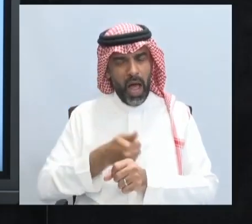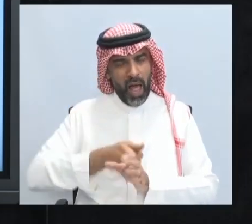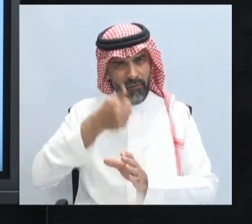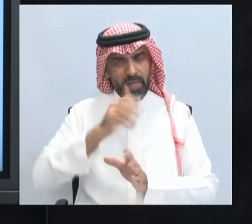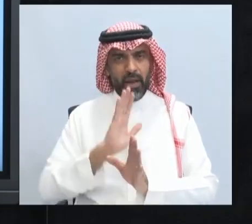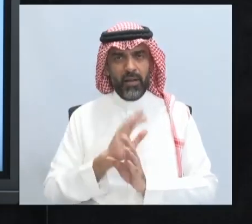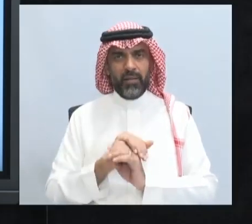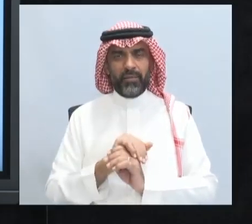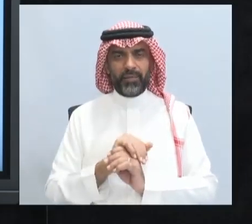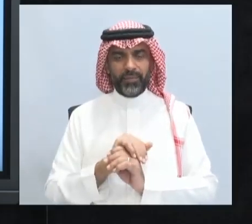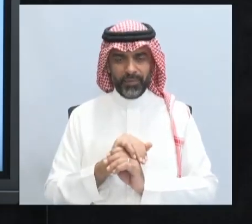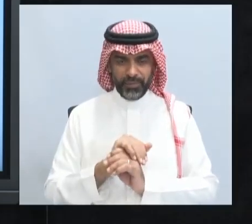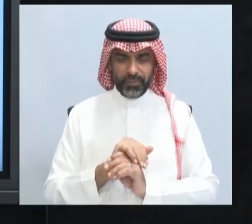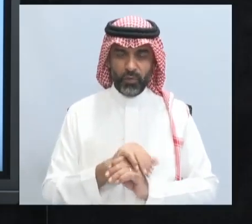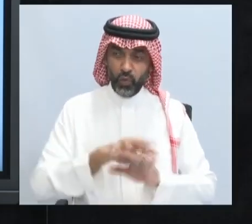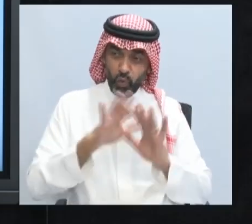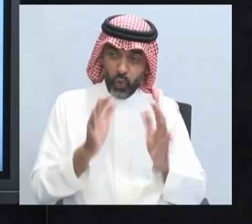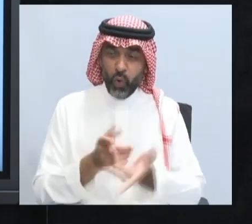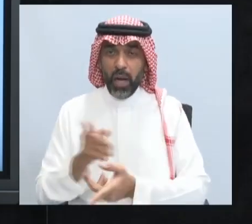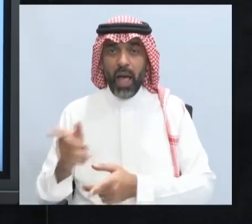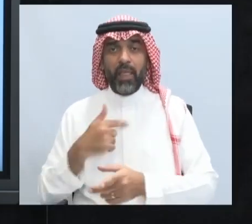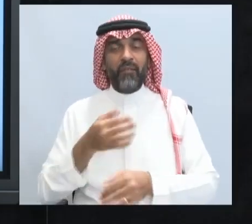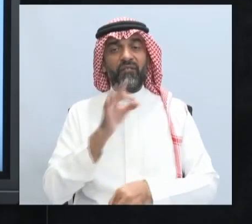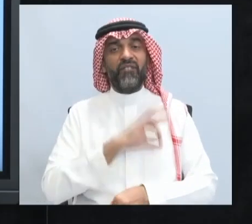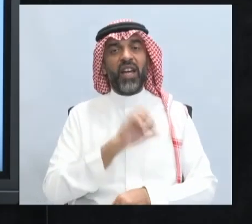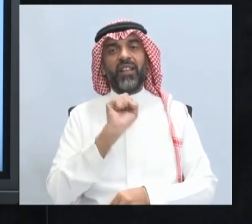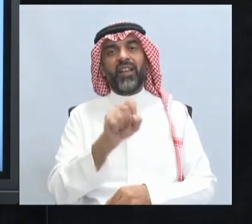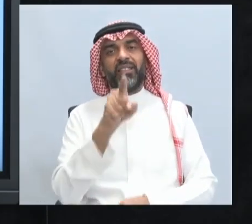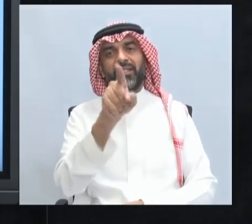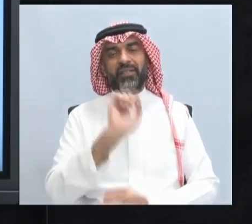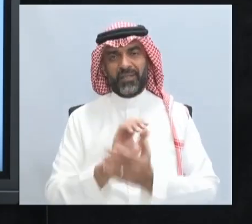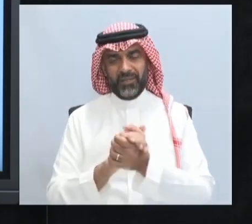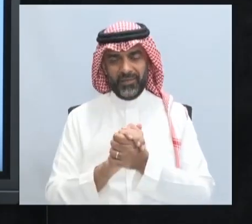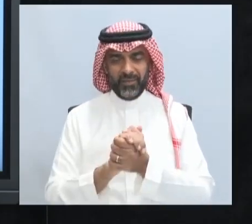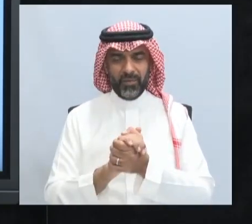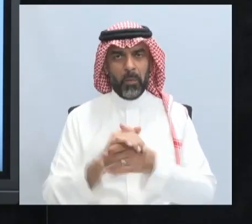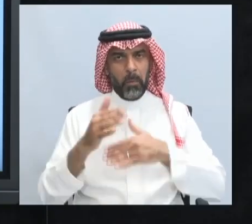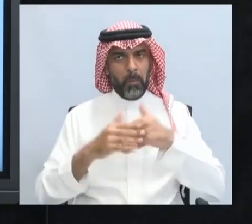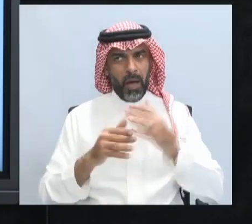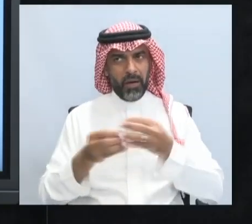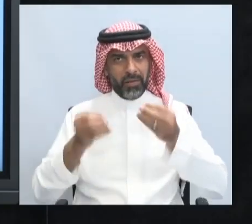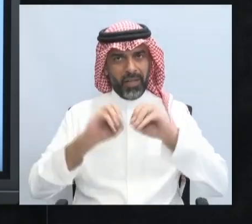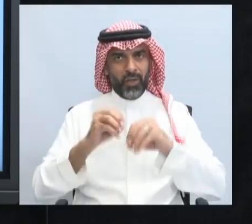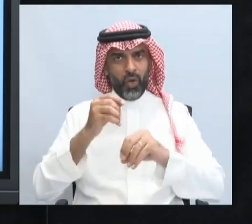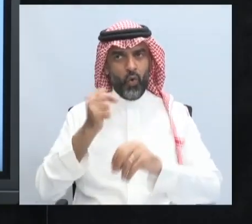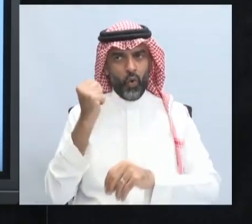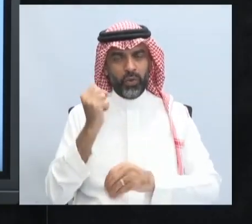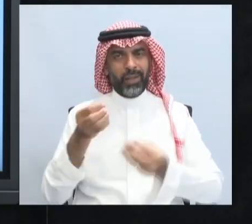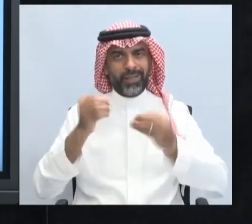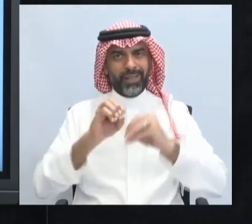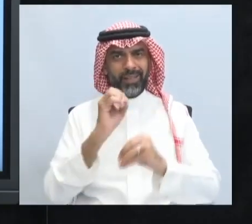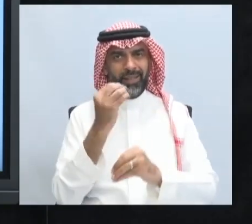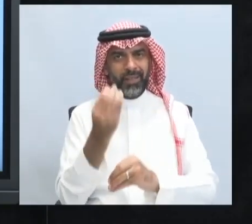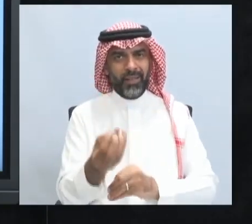في الانشطه العامه كل ذلك سينعكس على شخصيتك سينعكس على مهاراتك واحنا ذكرنا ان الشخصيه